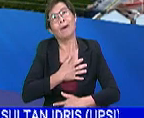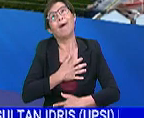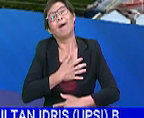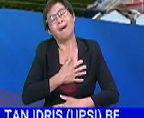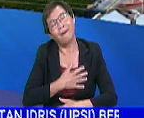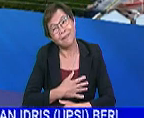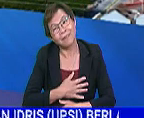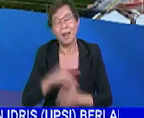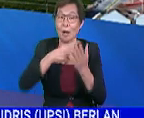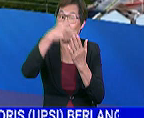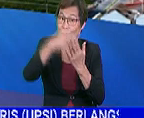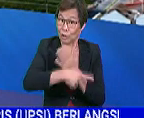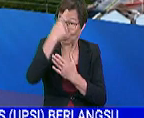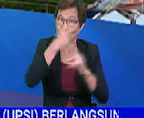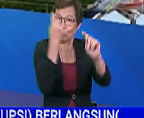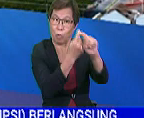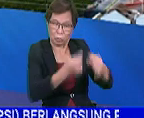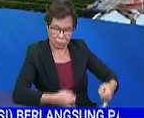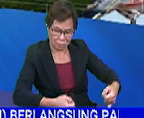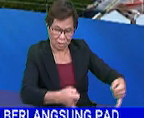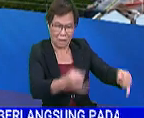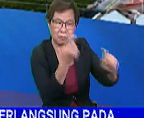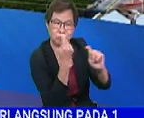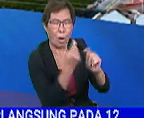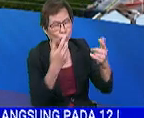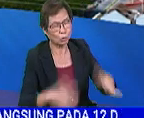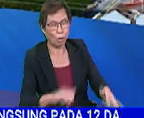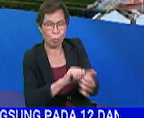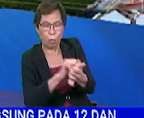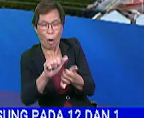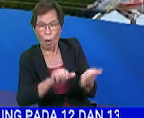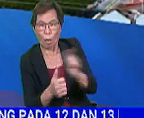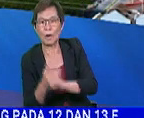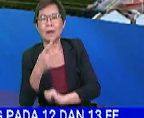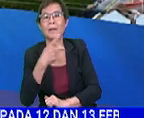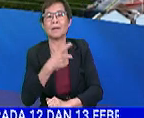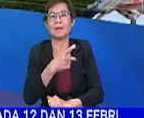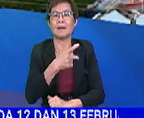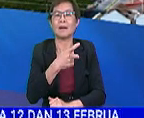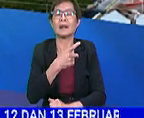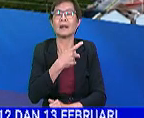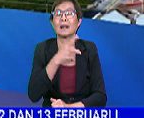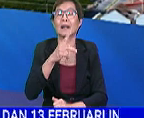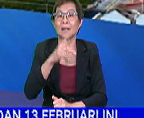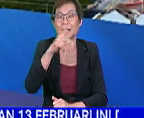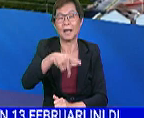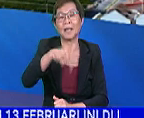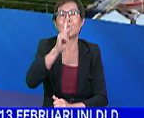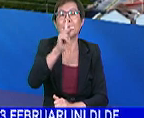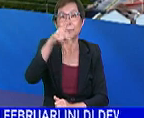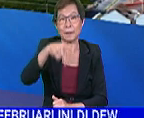lega apabila projek untuk membina jalan di kampung itu telah diluluskan oleh Kementerian Pembangunan luar Bandar